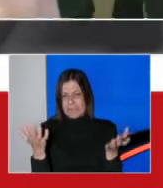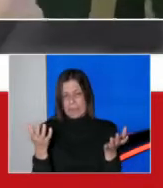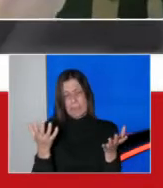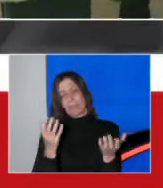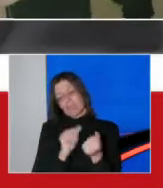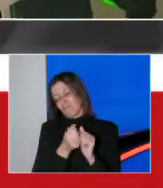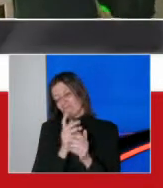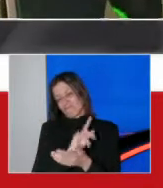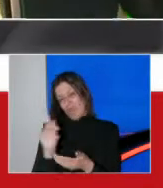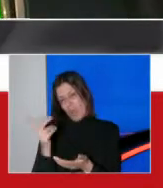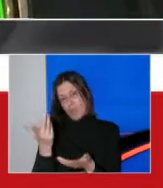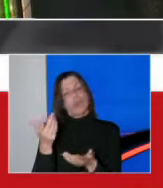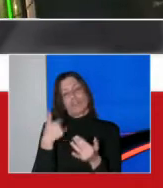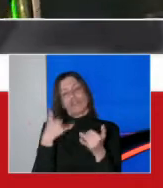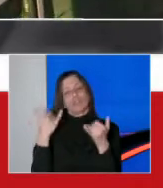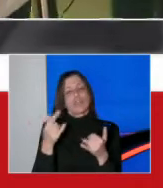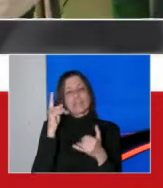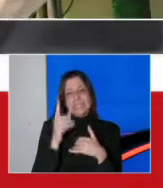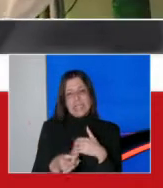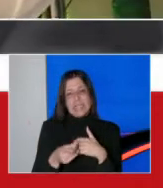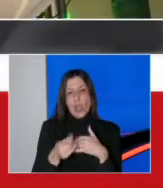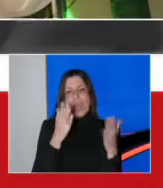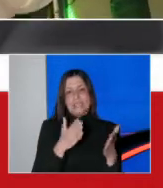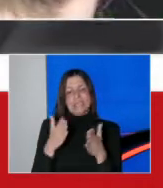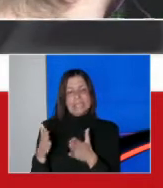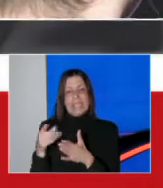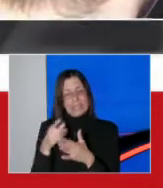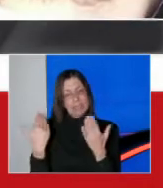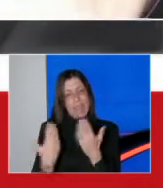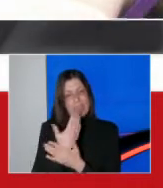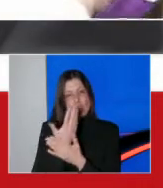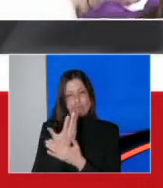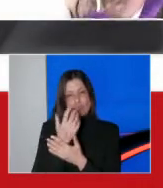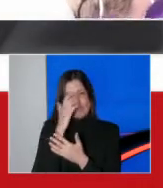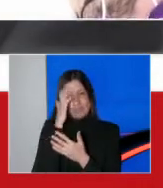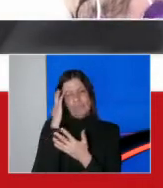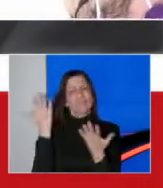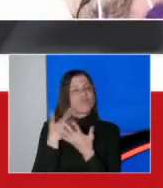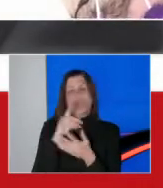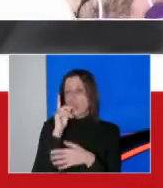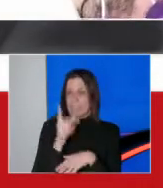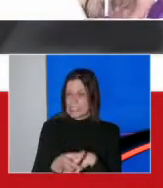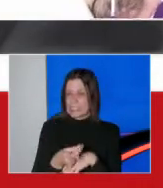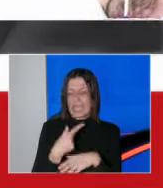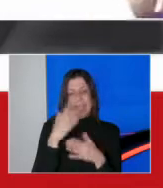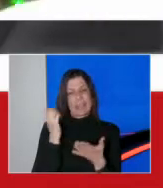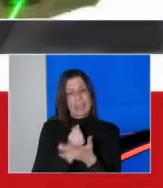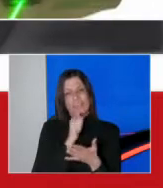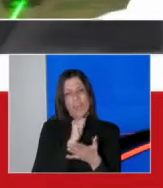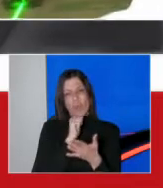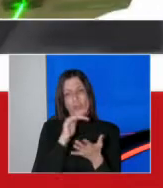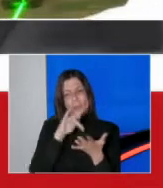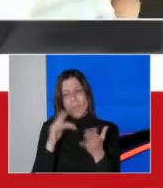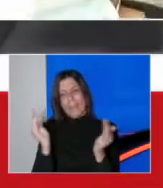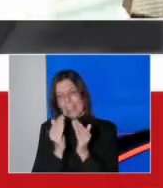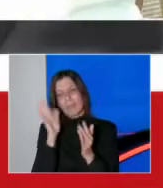אם בכלל. אז עכשיו הצטרכו למה שנקרא לסדר את העניין הזה מחדש. אז איפה שלא דרשו מאיתנו תו ירוק במקומות קטנים, כנראה לא